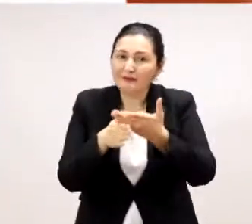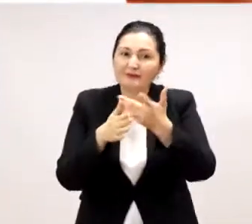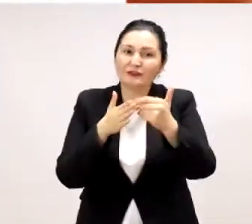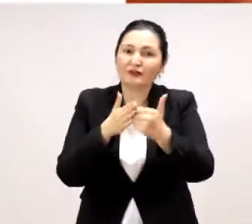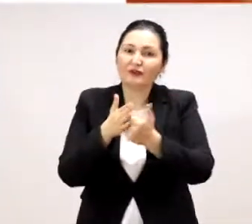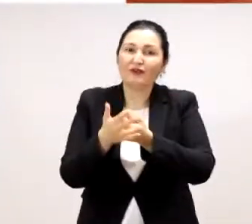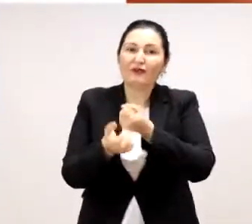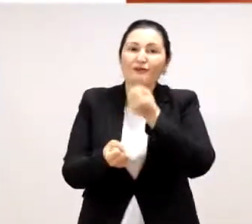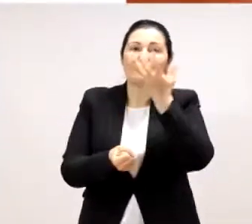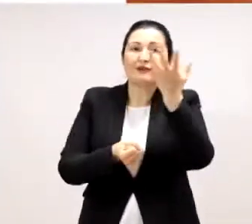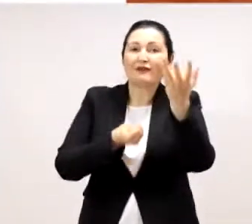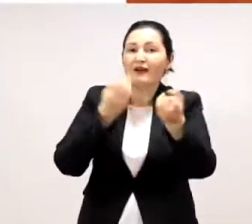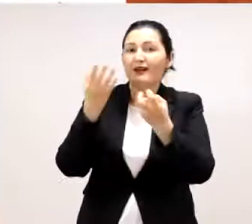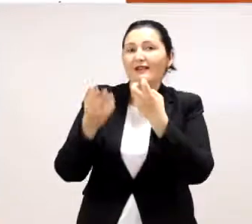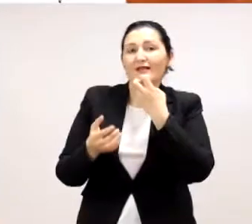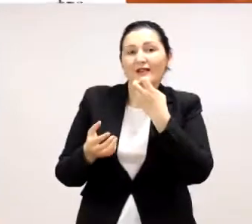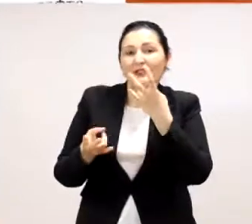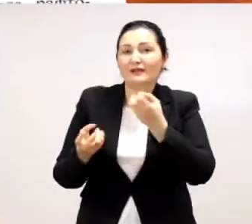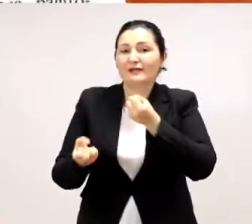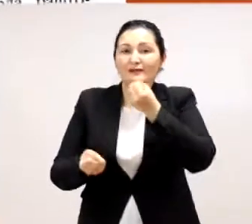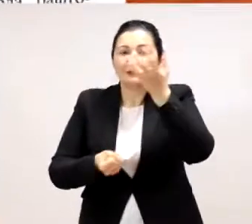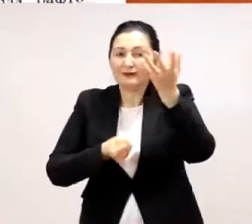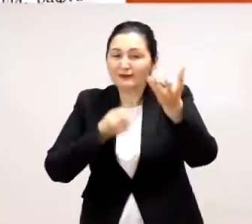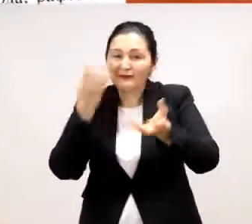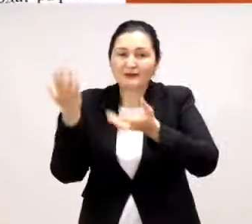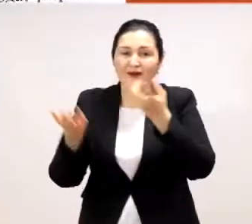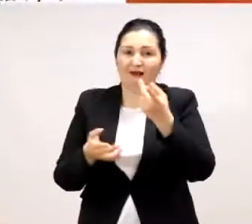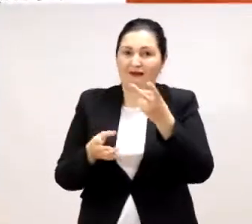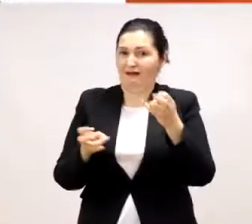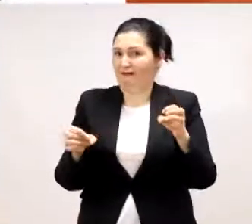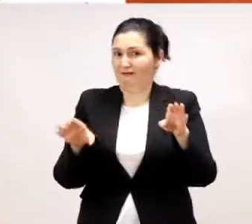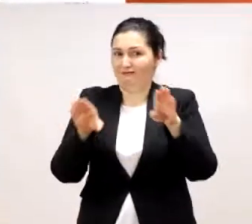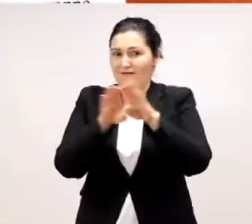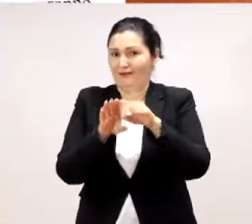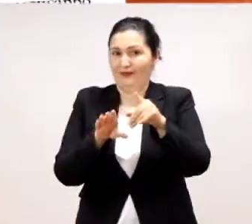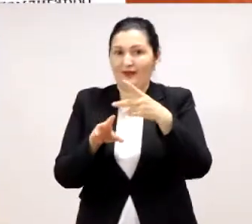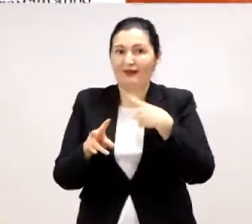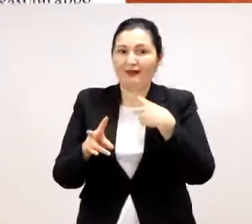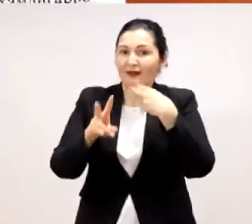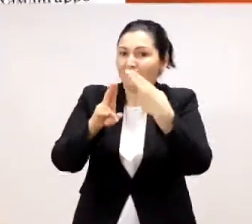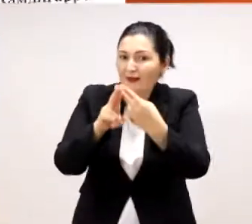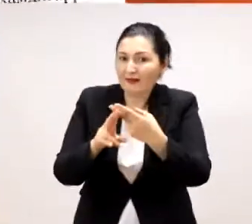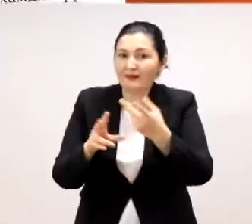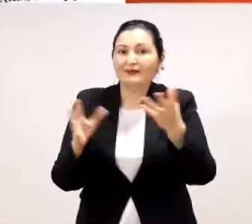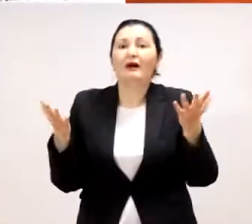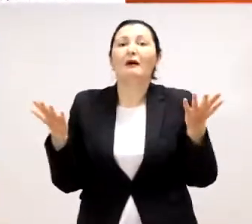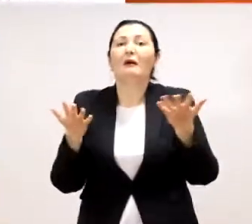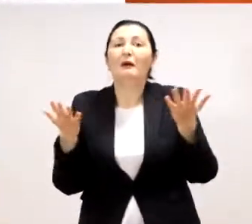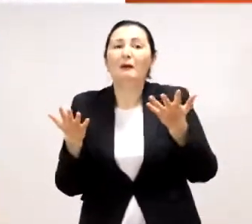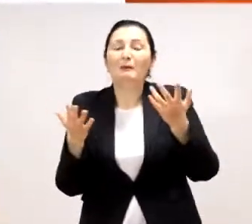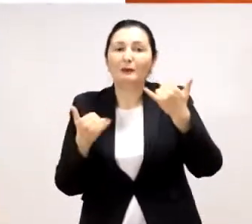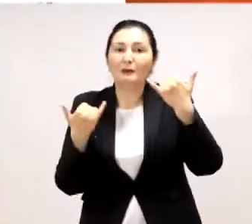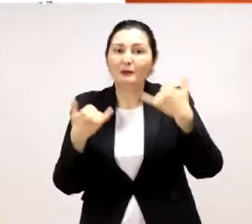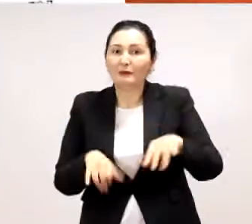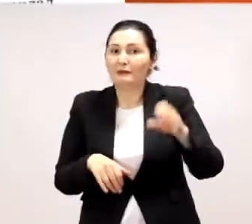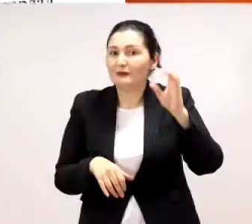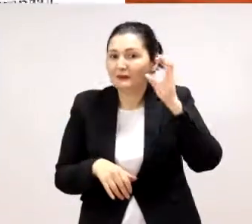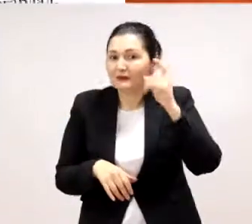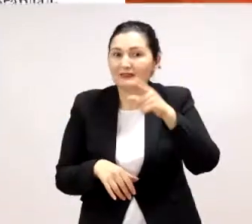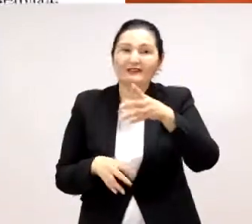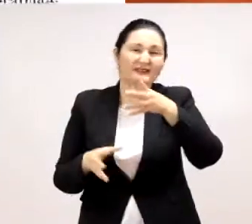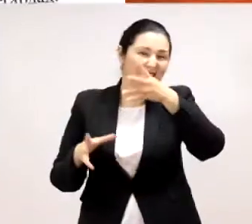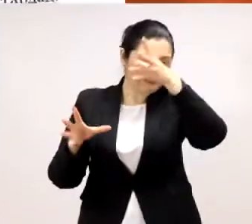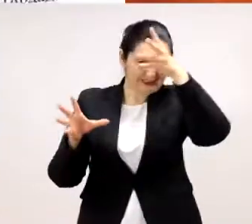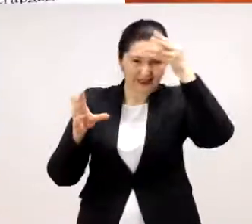نفس شکوفان و خندان شوند. چی خیل برابر آواز براوردن گل ها. گپی گفته صدبرگ رو فراموش